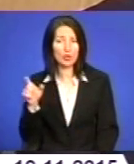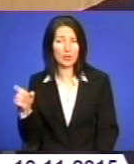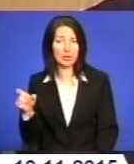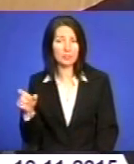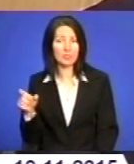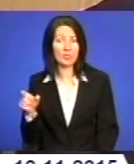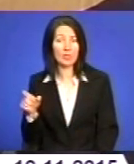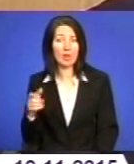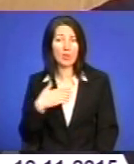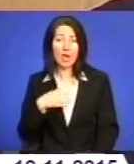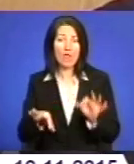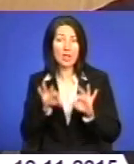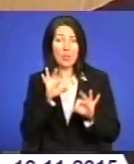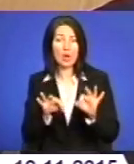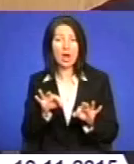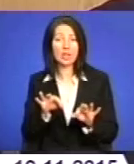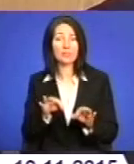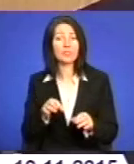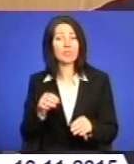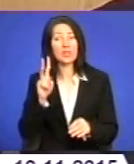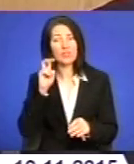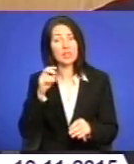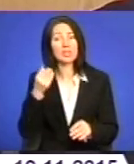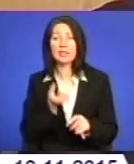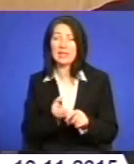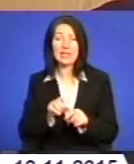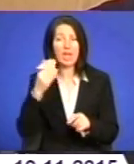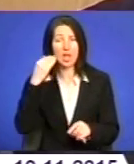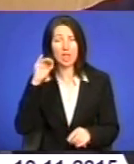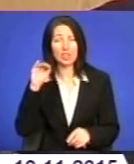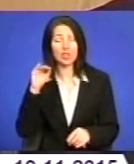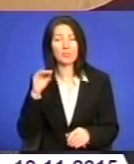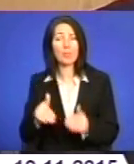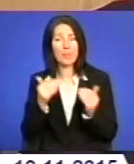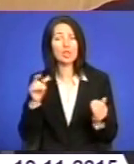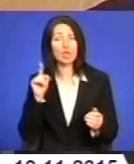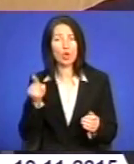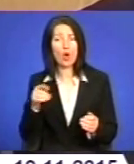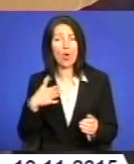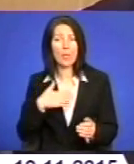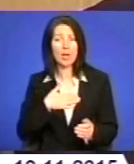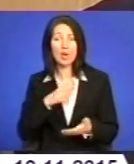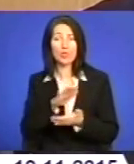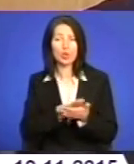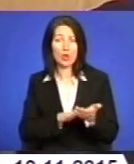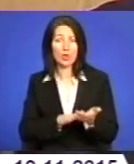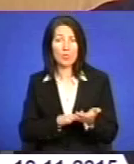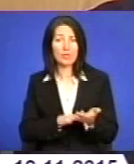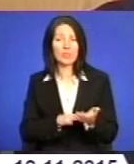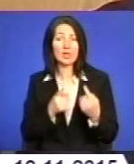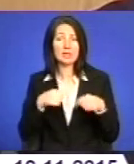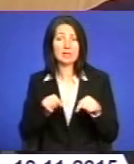4600 людей ми відберемо найкращих 200. Більше того, ми продовжуємо